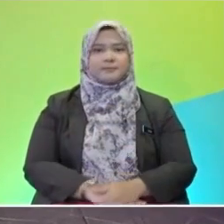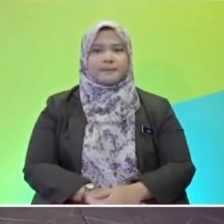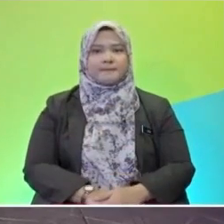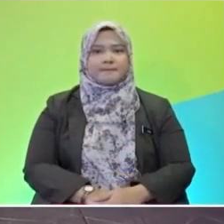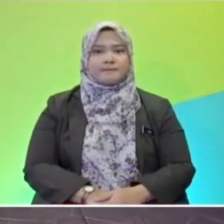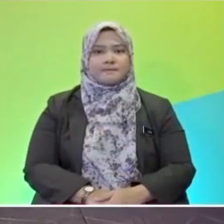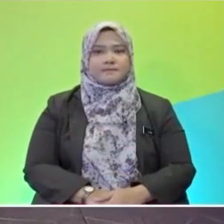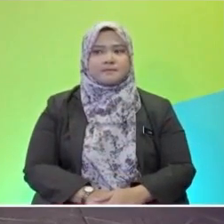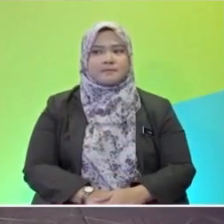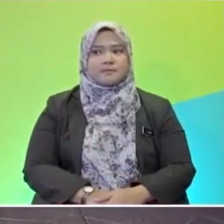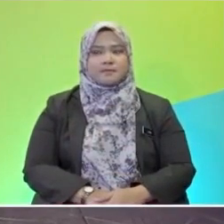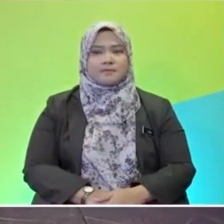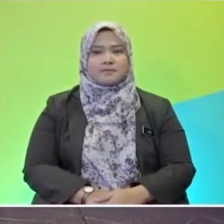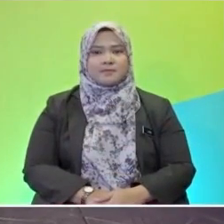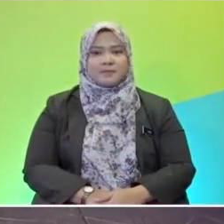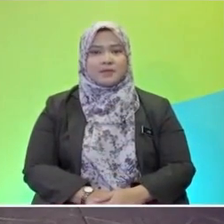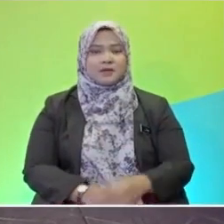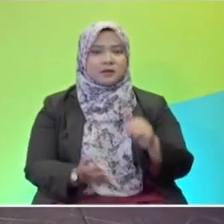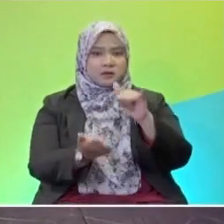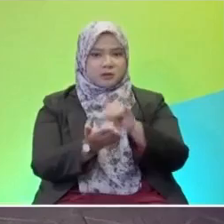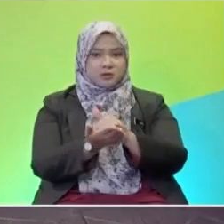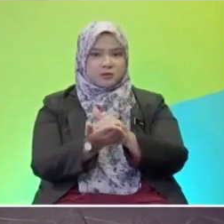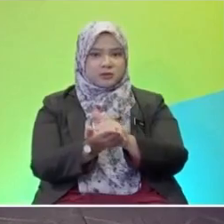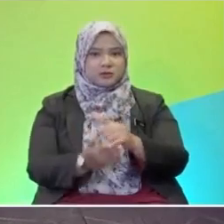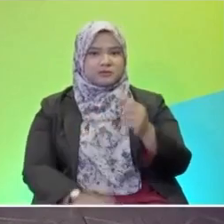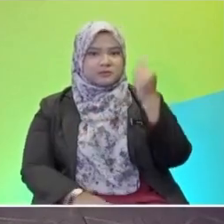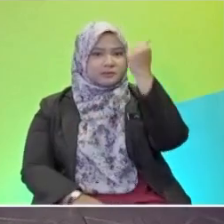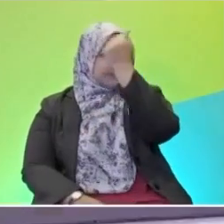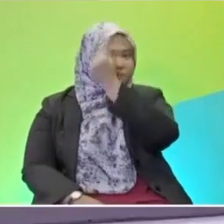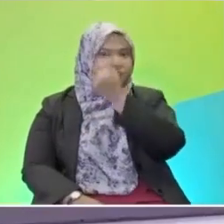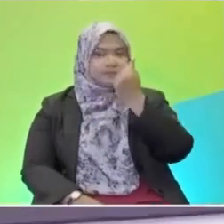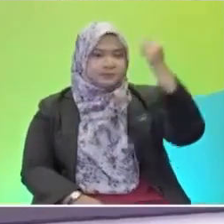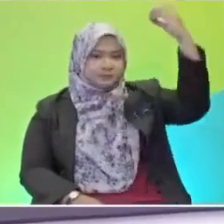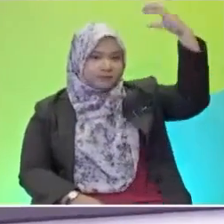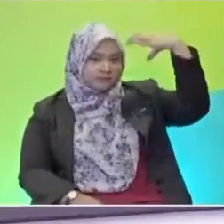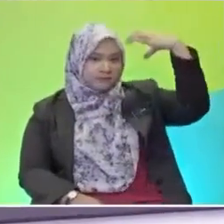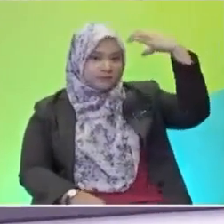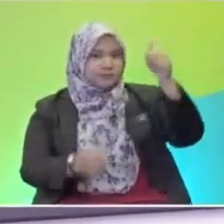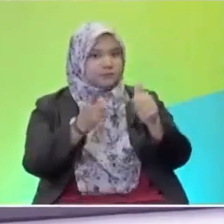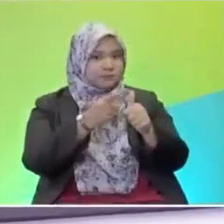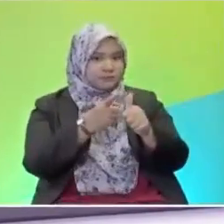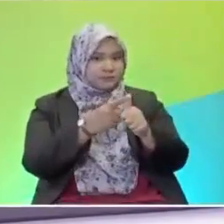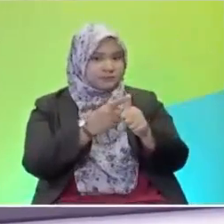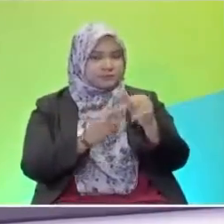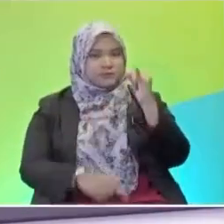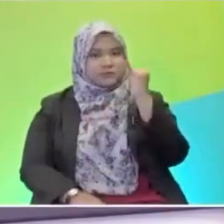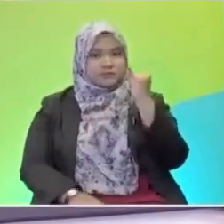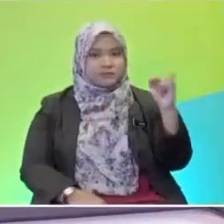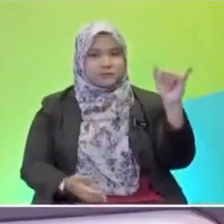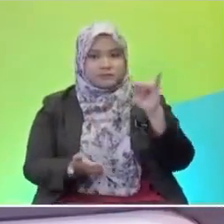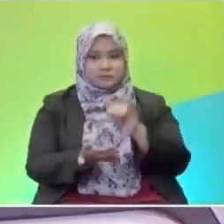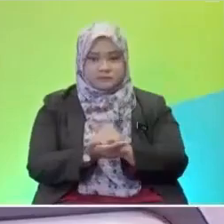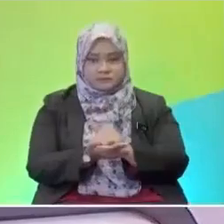jadi inilah prinsip pantulan cahaya yang mana sangat sangat berguna dalam